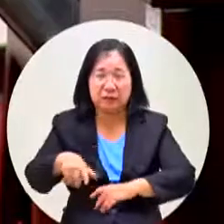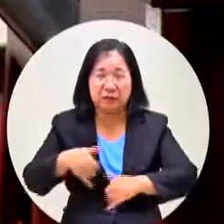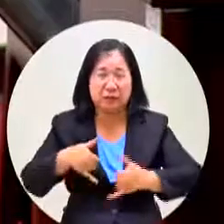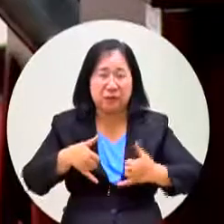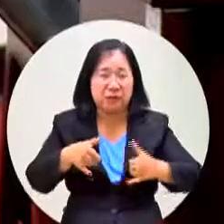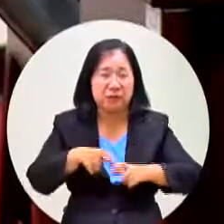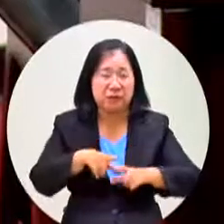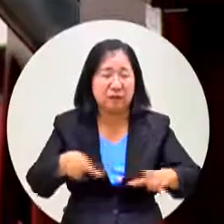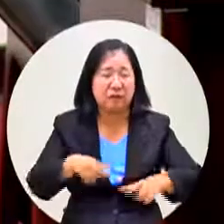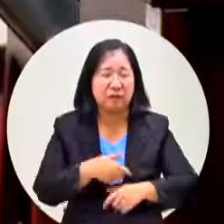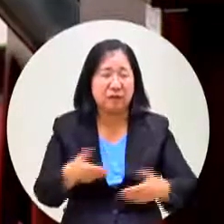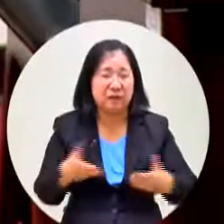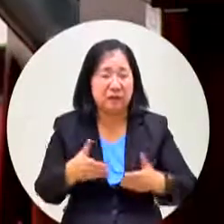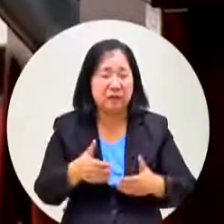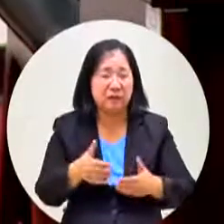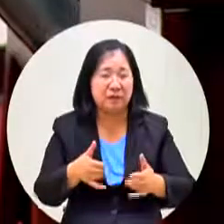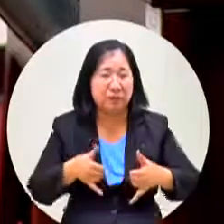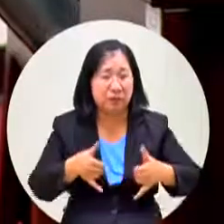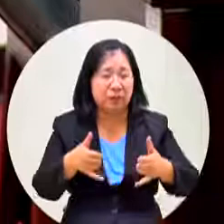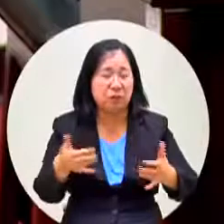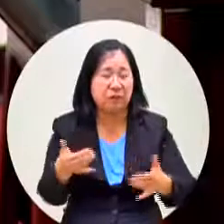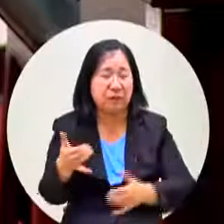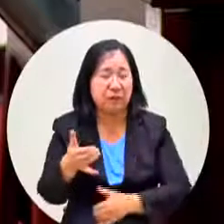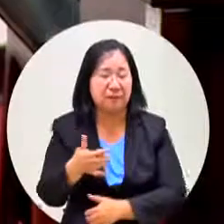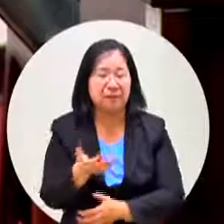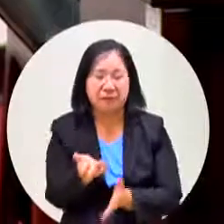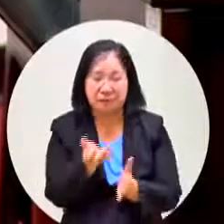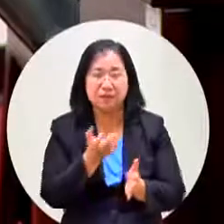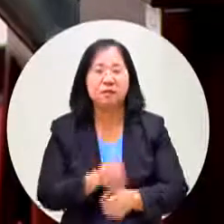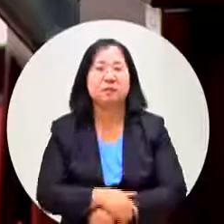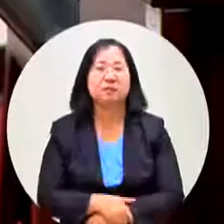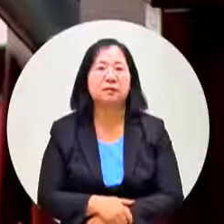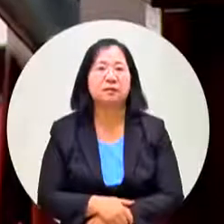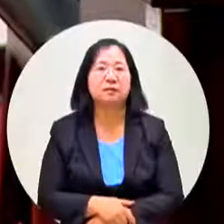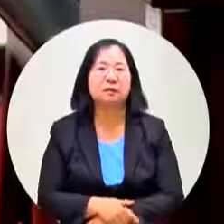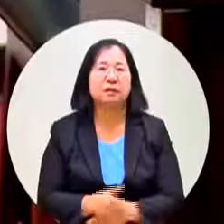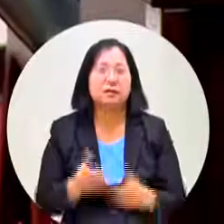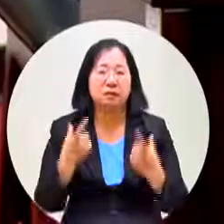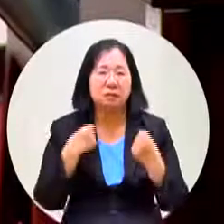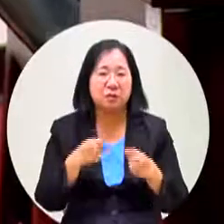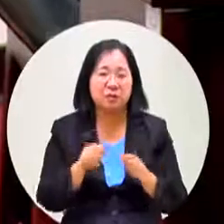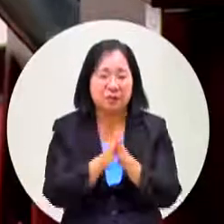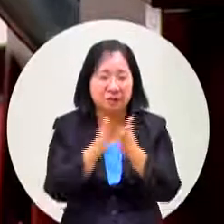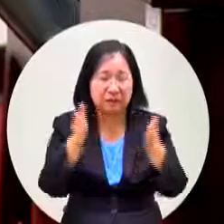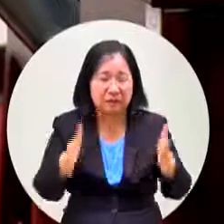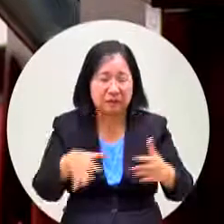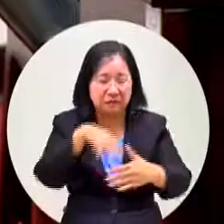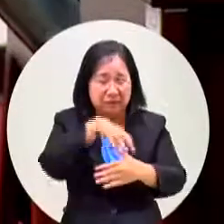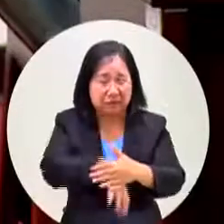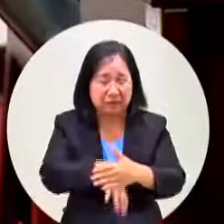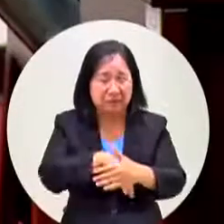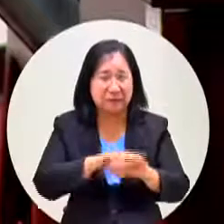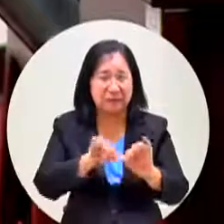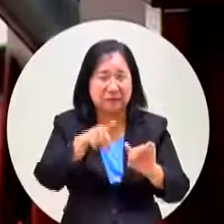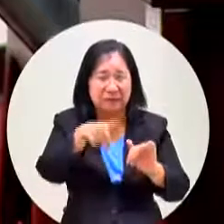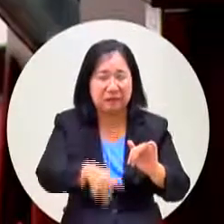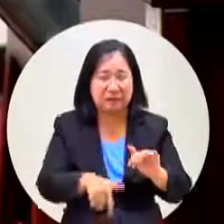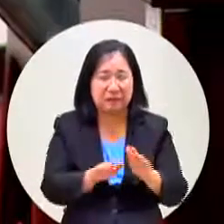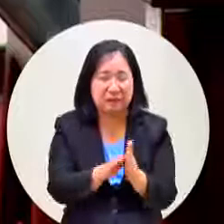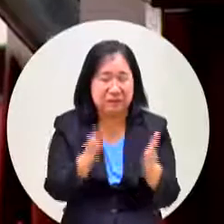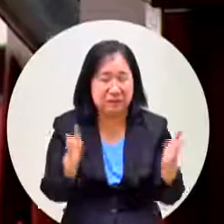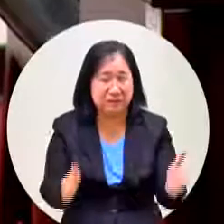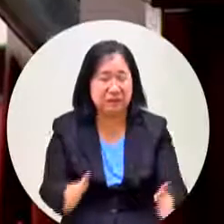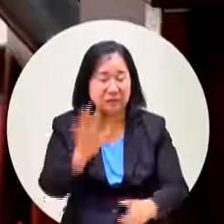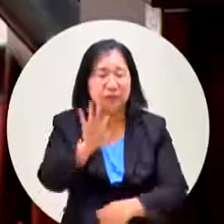个所在，这是大平顶顶大平顶加安落来啦吼。啊，这香槟最高是啥啦？啊，这吼，这有